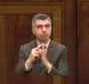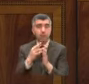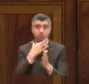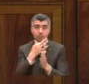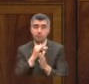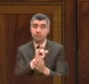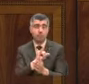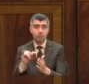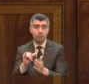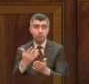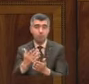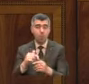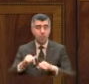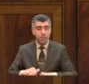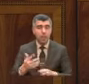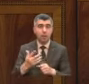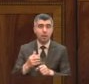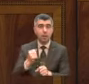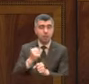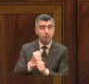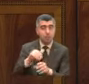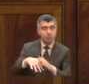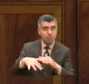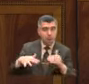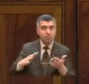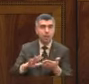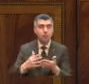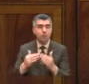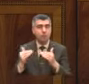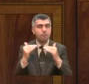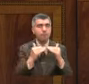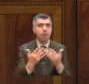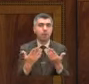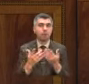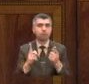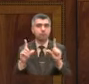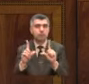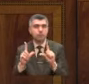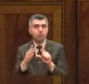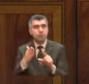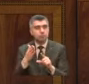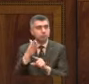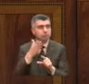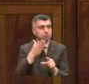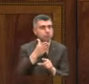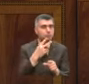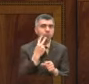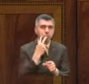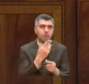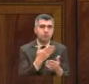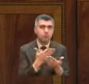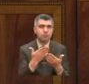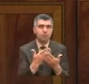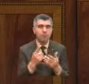خلالكم، من خلال اللي كتقوم به الوزارات، من خلال الاقناع، من خلال يعني وتفاهمنا مع وسائل الاعلام، كل مره يزوروا وزين، كل مره يزوروا ضيعه، كل مره